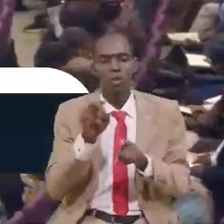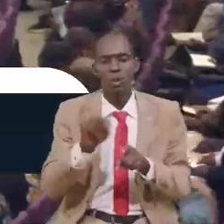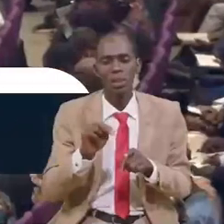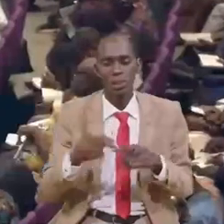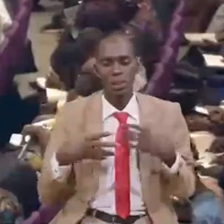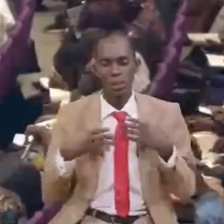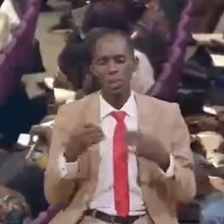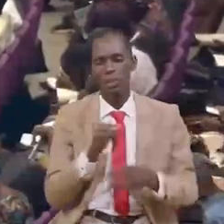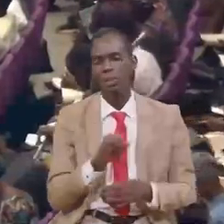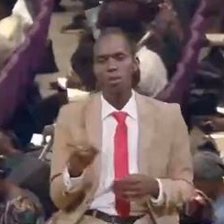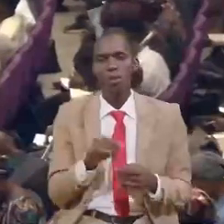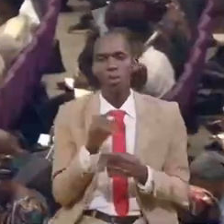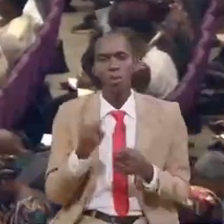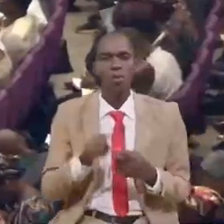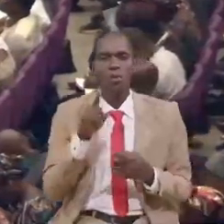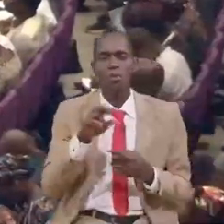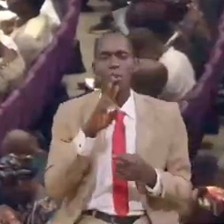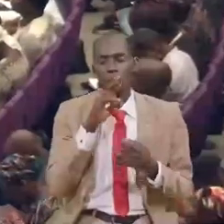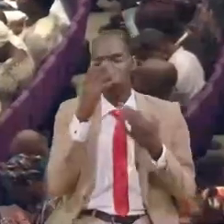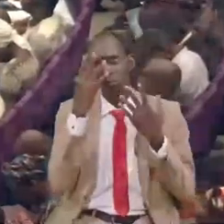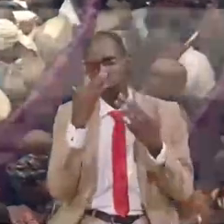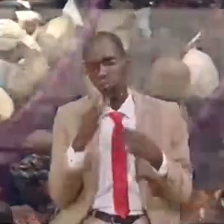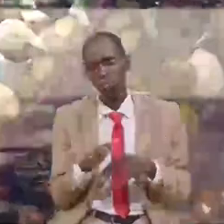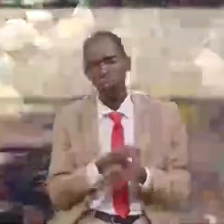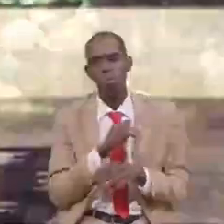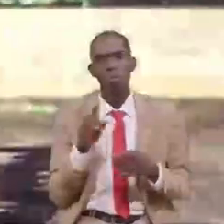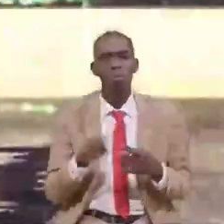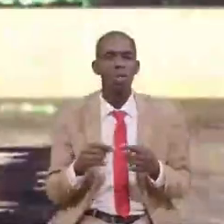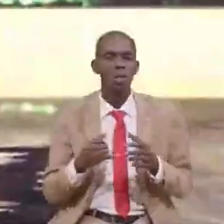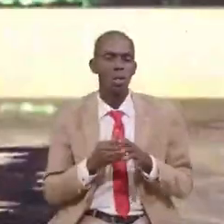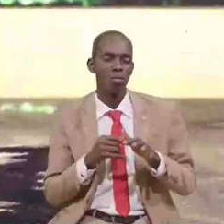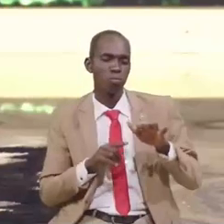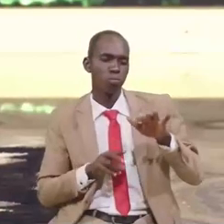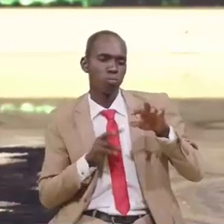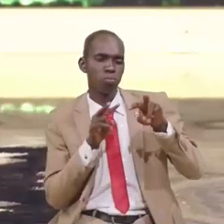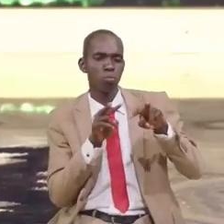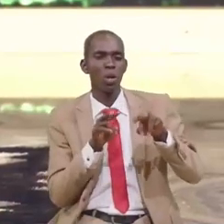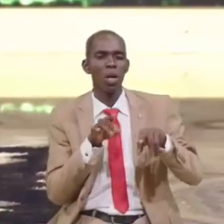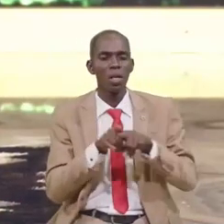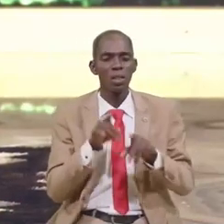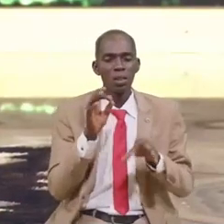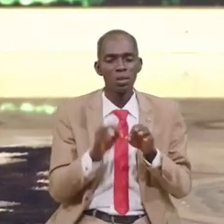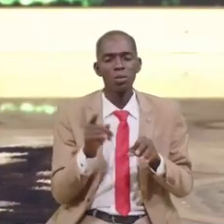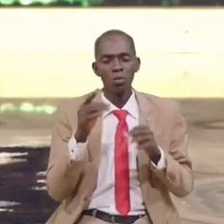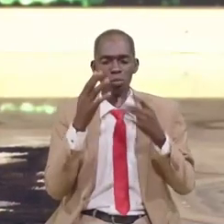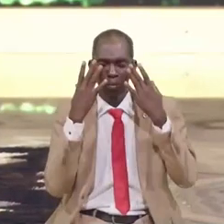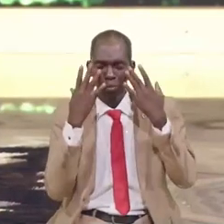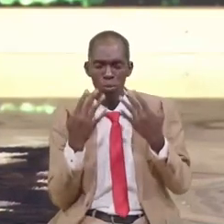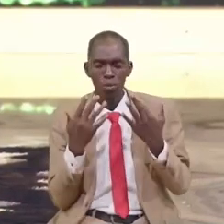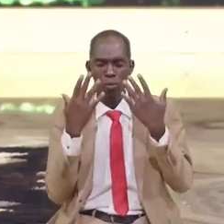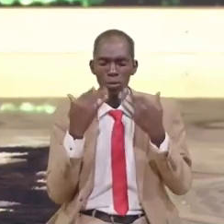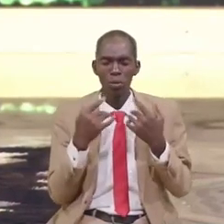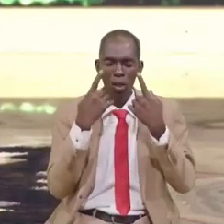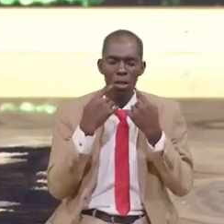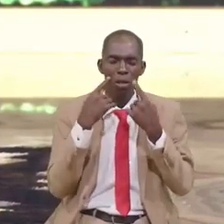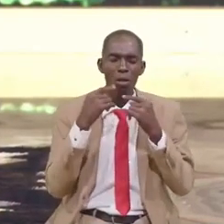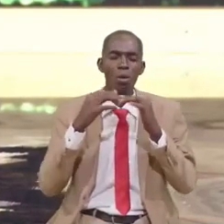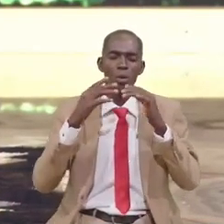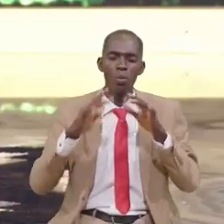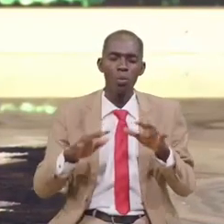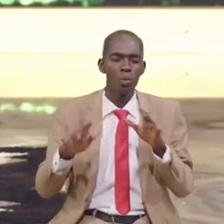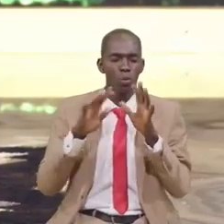aussi de la guérison. Lorsque vous êtes angoissé, c'est comme les larmes coulent à flot sans cesse